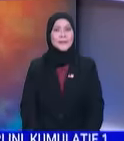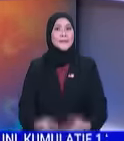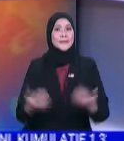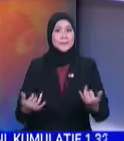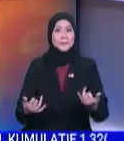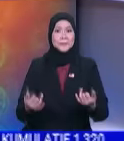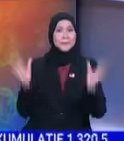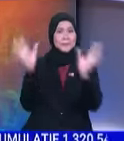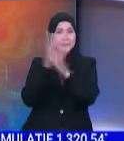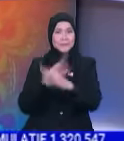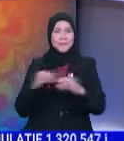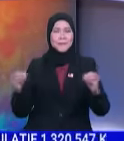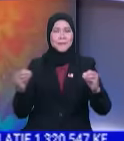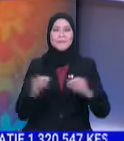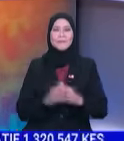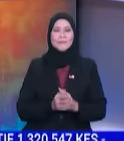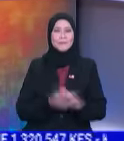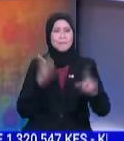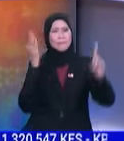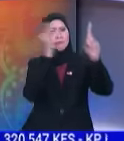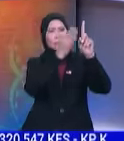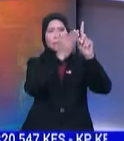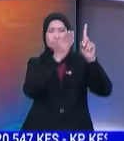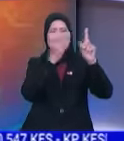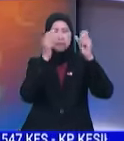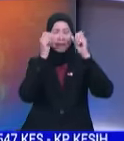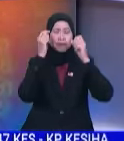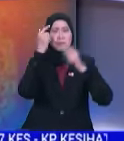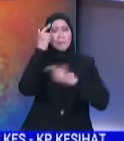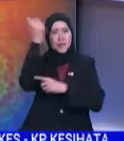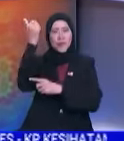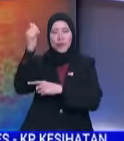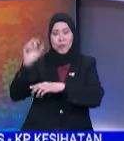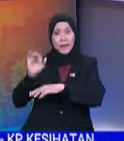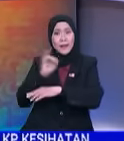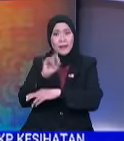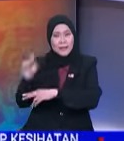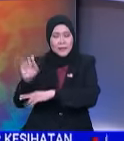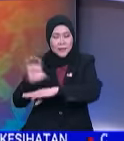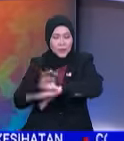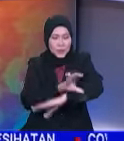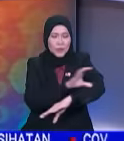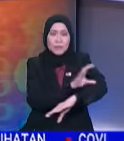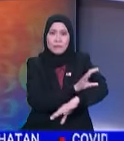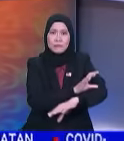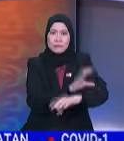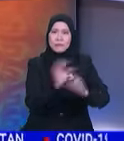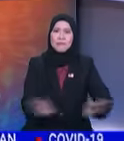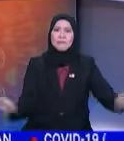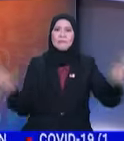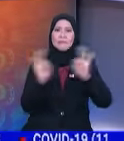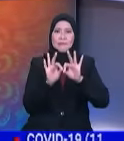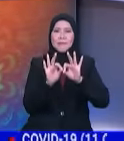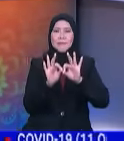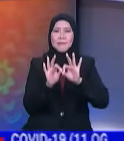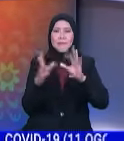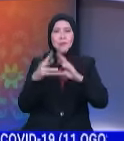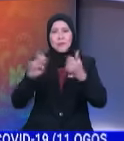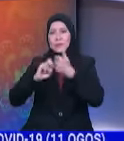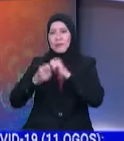Perkembangan di bumi Kenyalang ke arah masyarakat celik IT, pendedahan tentang dunia pengkomputeran diberi keutamaan.